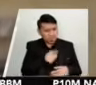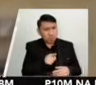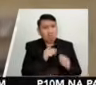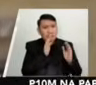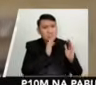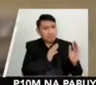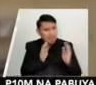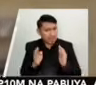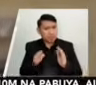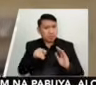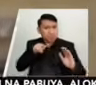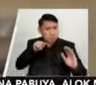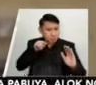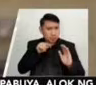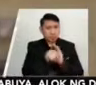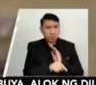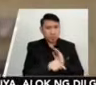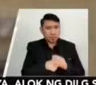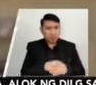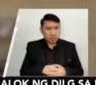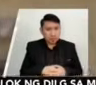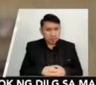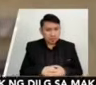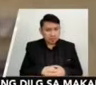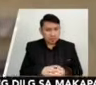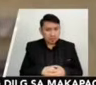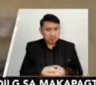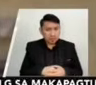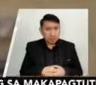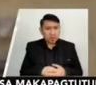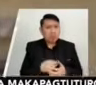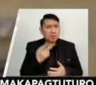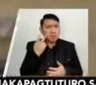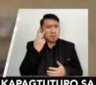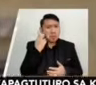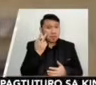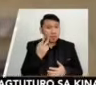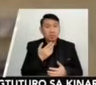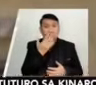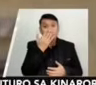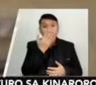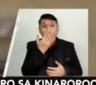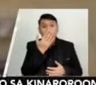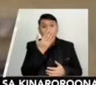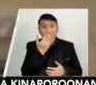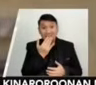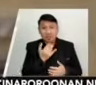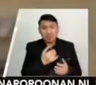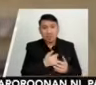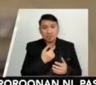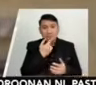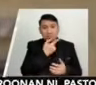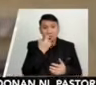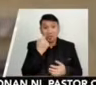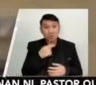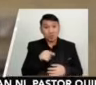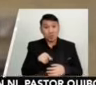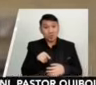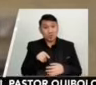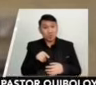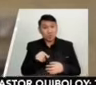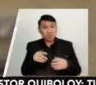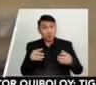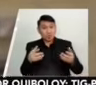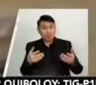itong magnobya na to. So makikita nyo, ayaw ibigay ni Giang yung lupa na isinanla